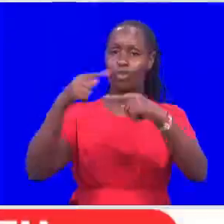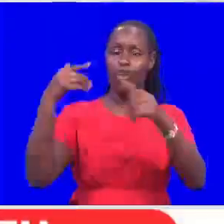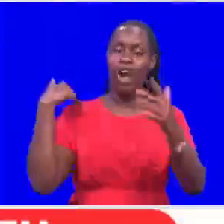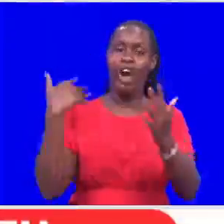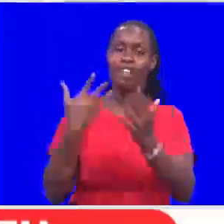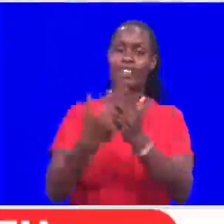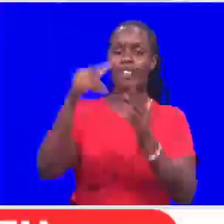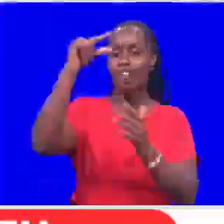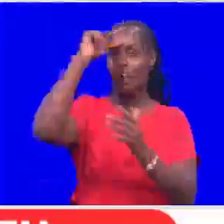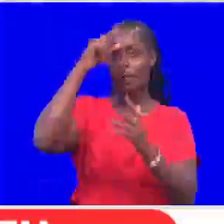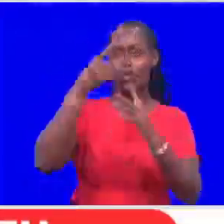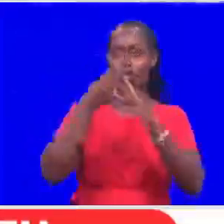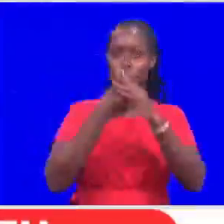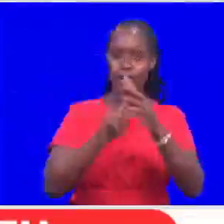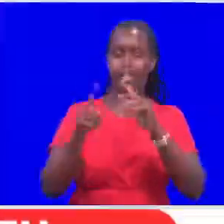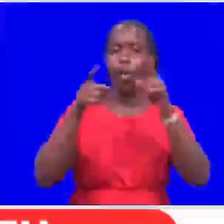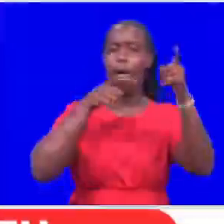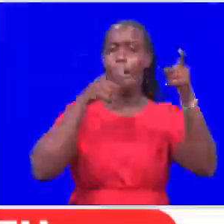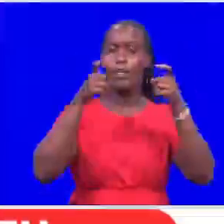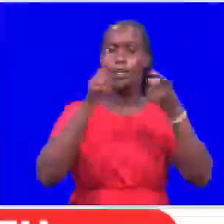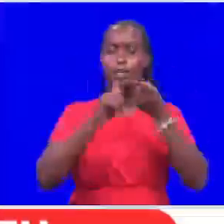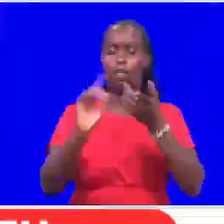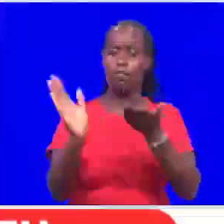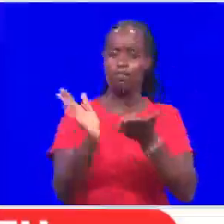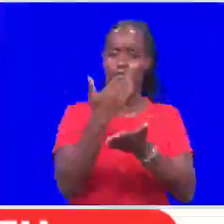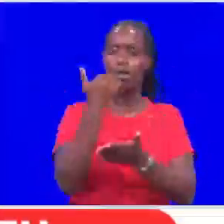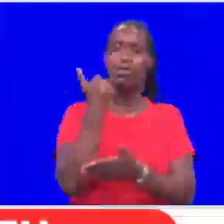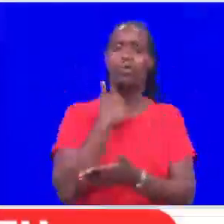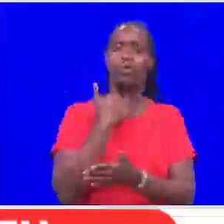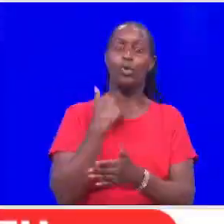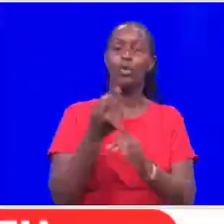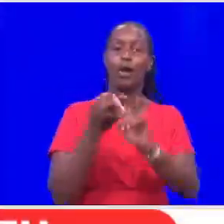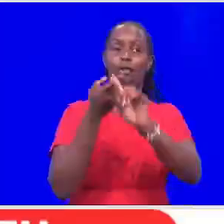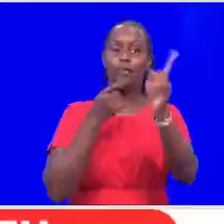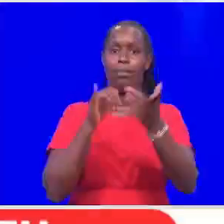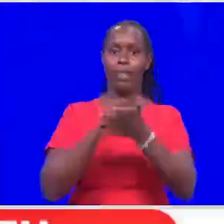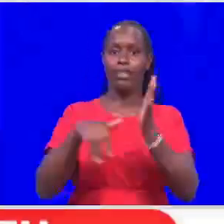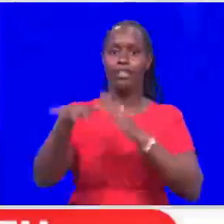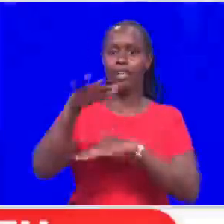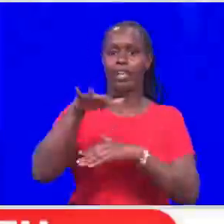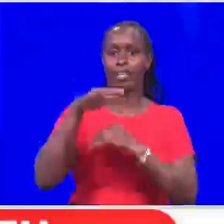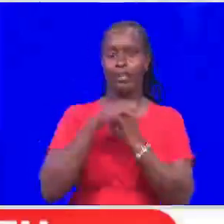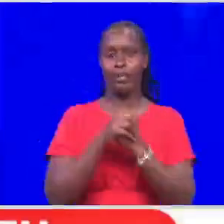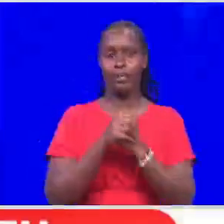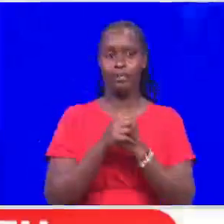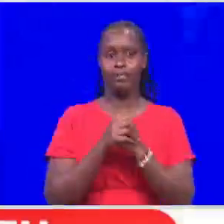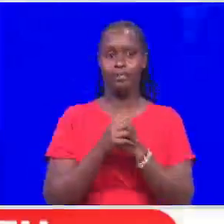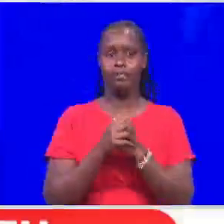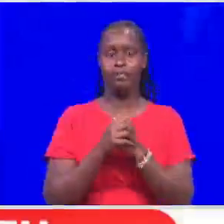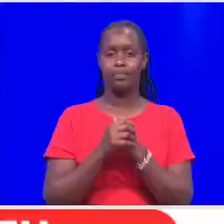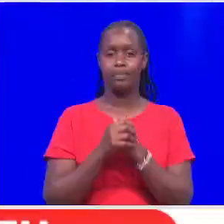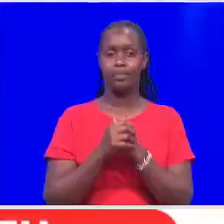serikali itaanzisha operesheni ya kuwaondoa majangili kutoka eneo hili.